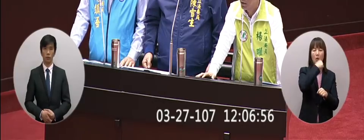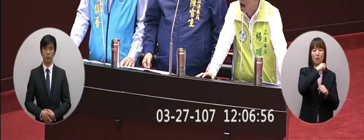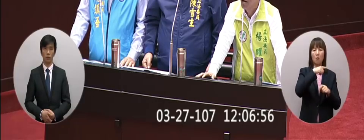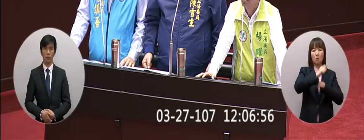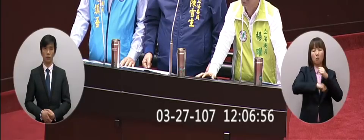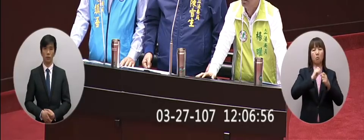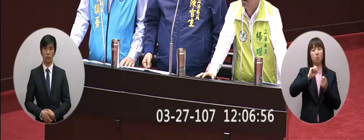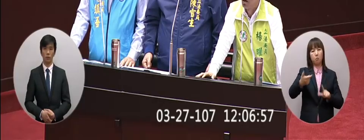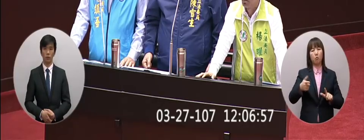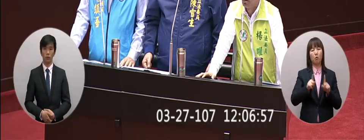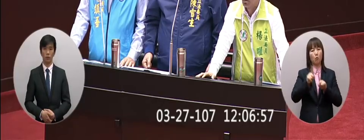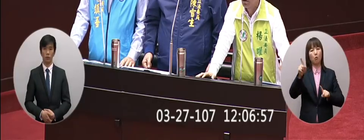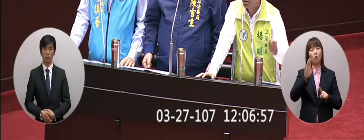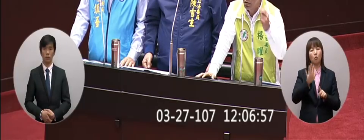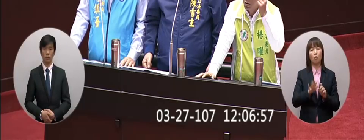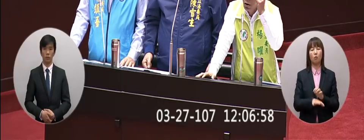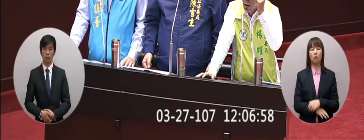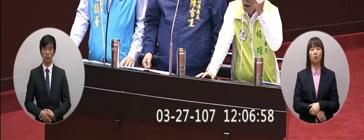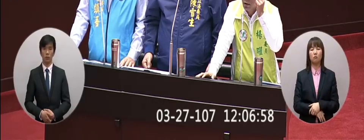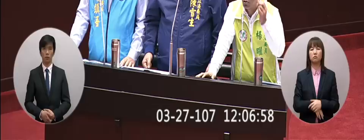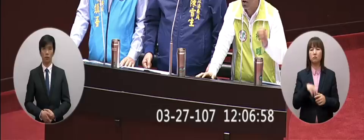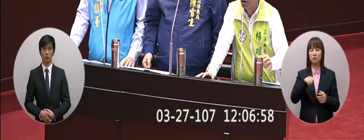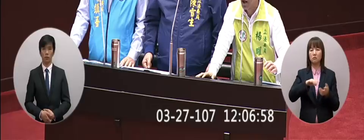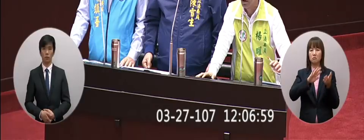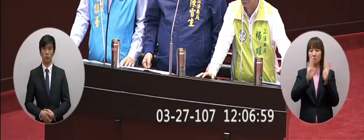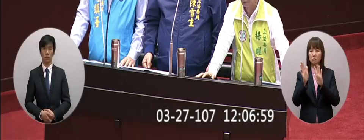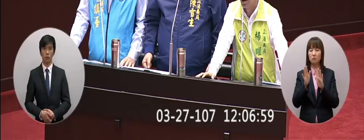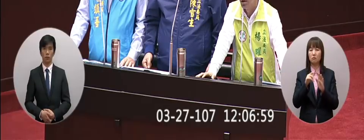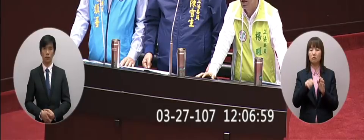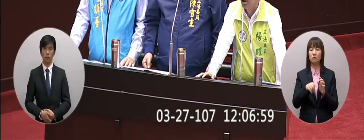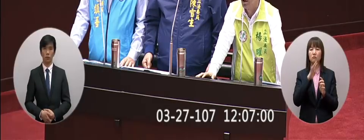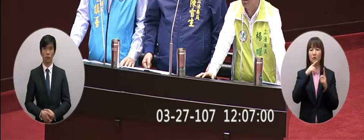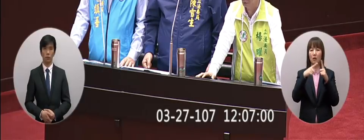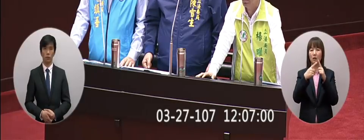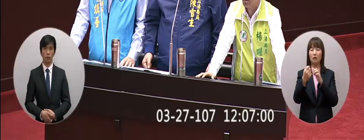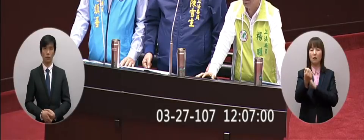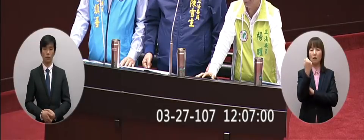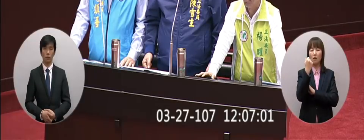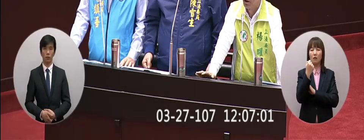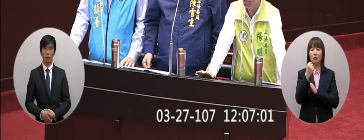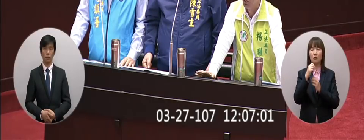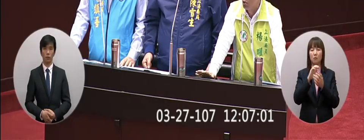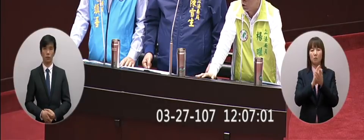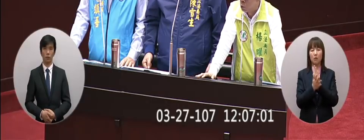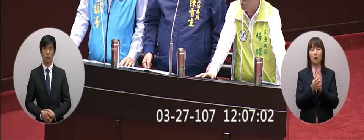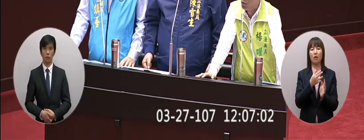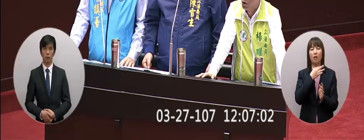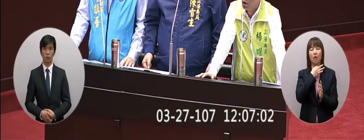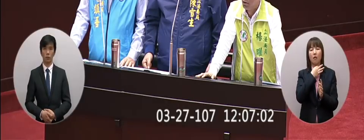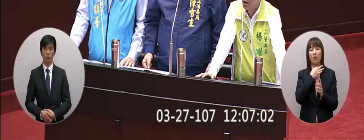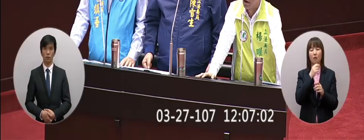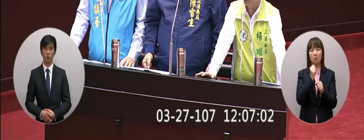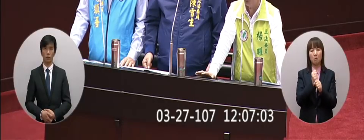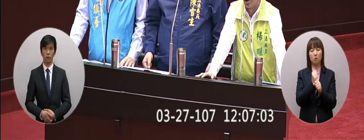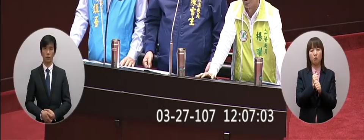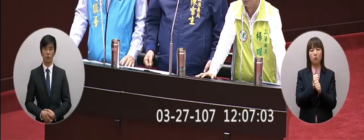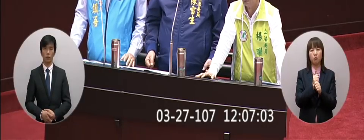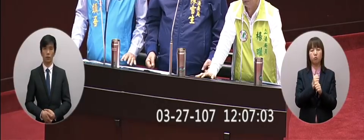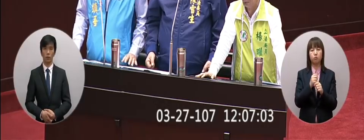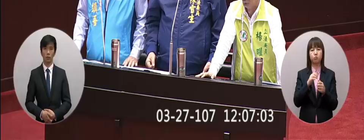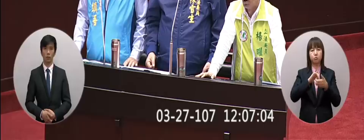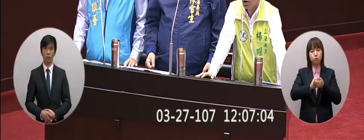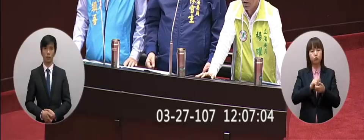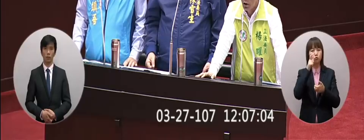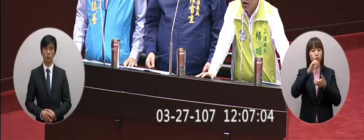性非常大，好，这就因为这样子，所以他的人力的部署非常的不稳